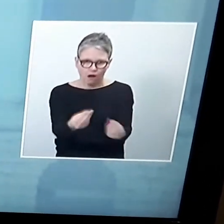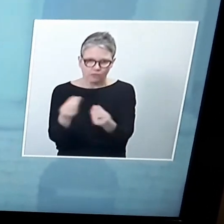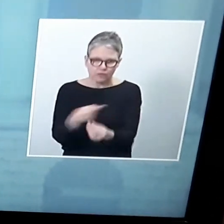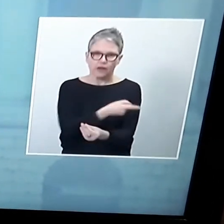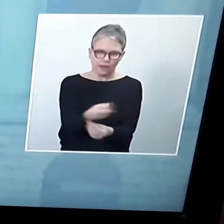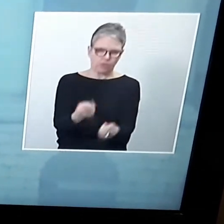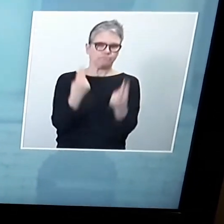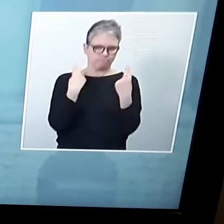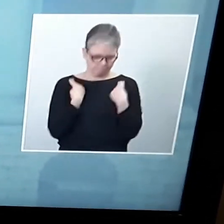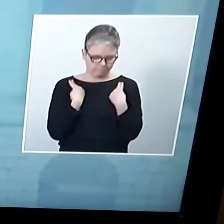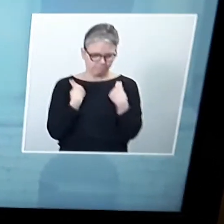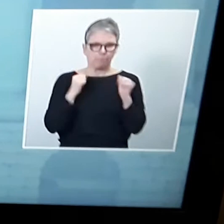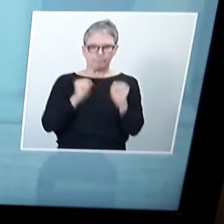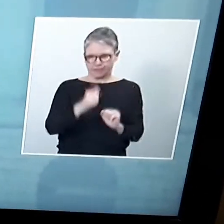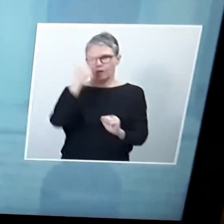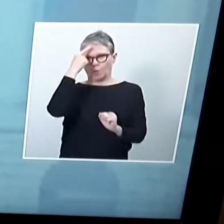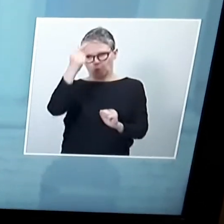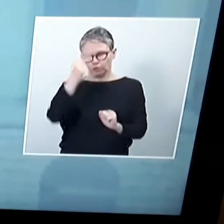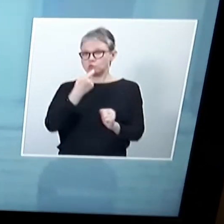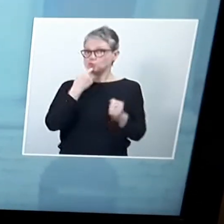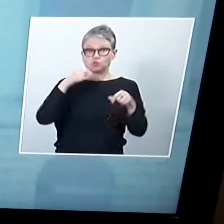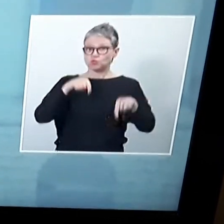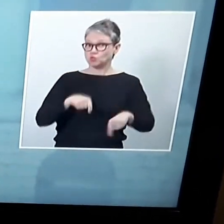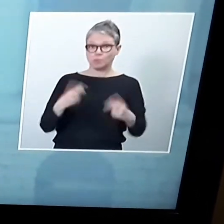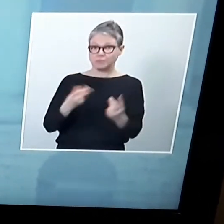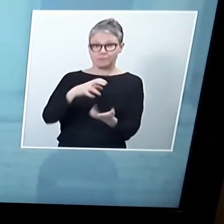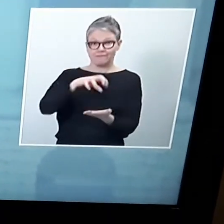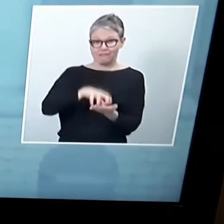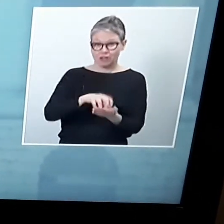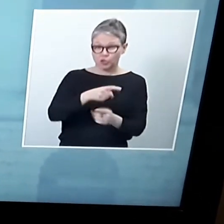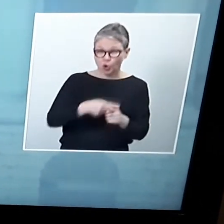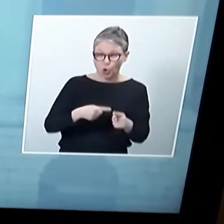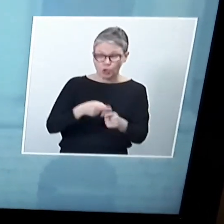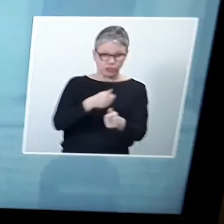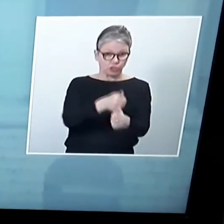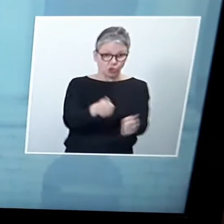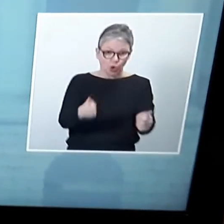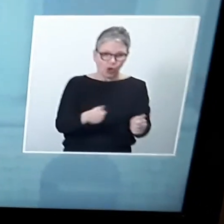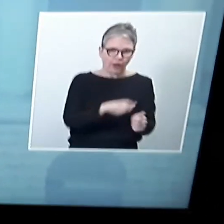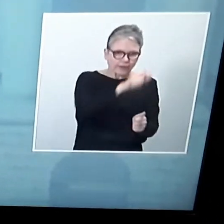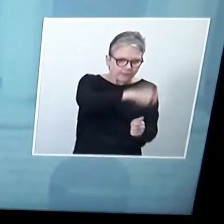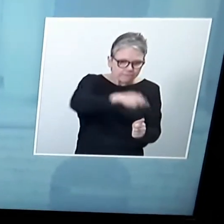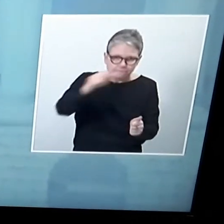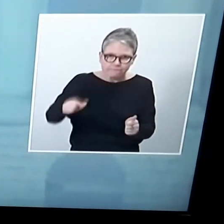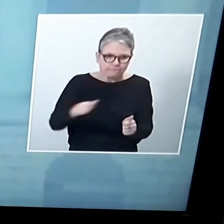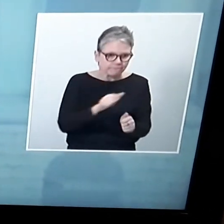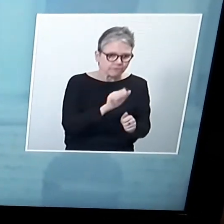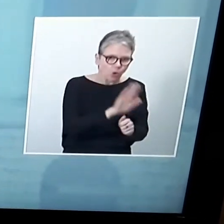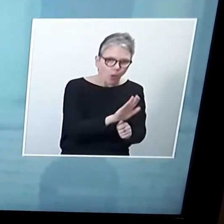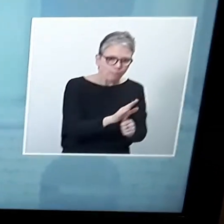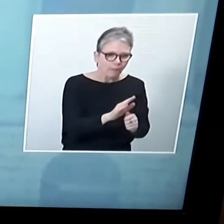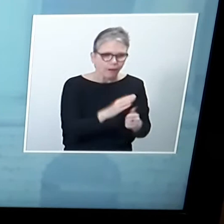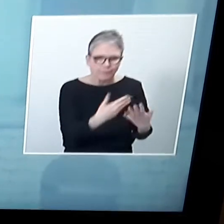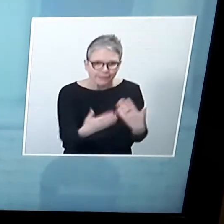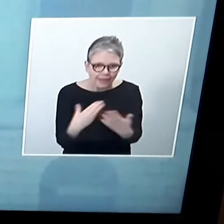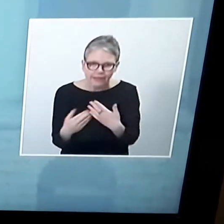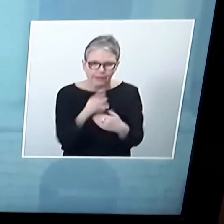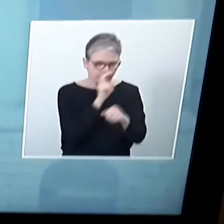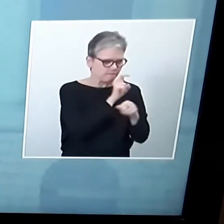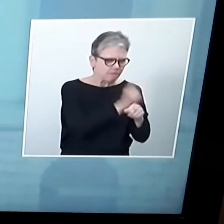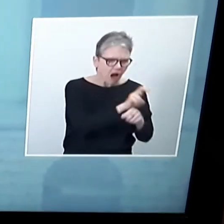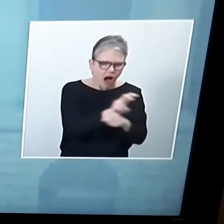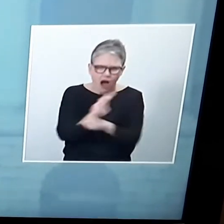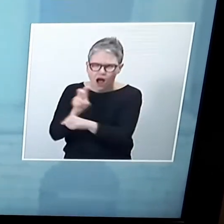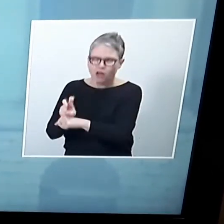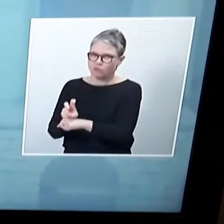annetaan. Suomi ei ole sen kaltainen valtio, jossa jokaista kansalaista ja jokaisen kansalaisten yksittäisiä liikkeitä